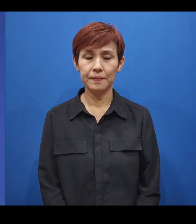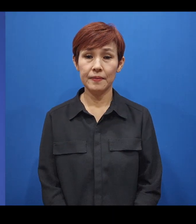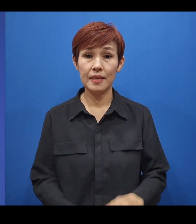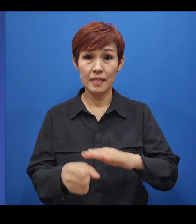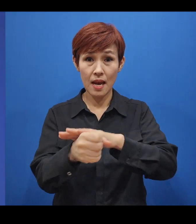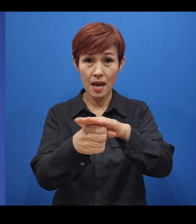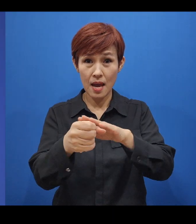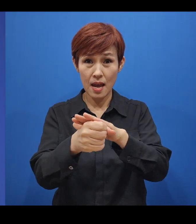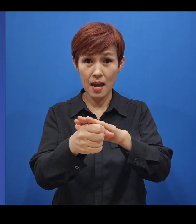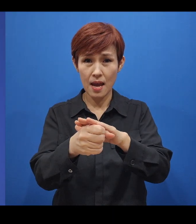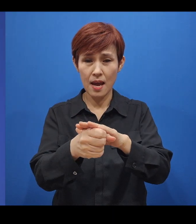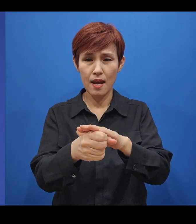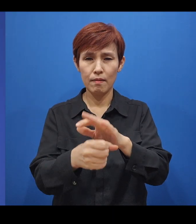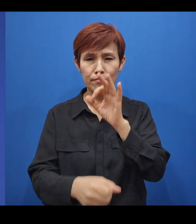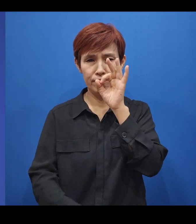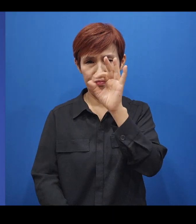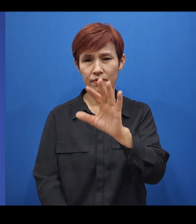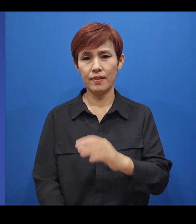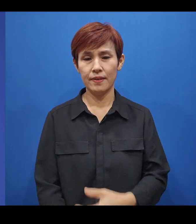우리는 그런 사람이에요.